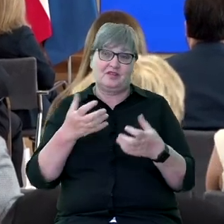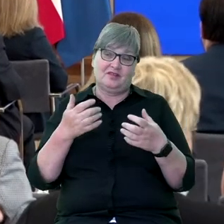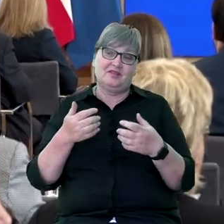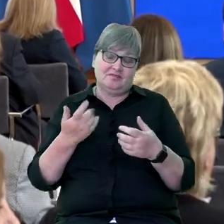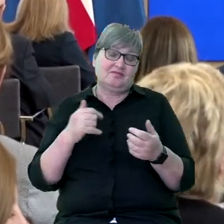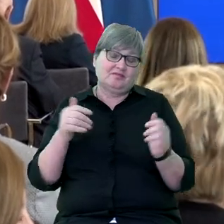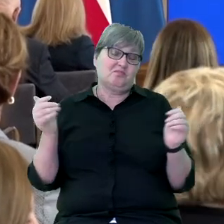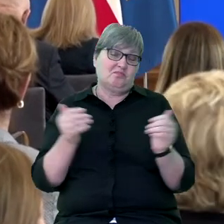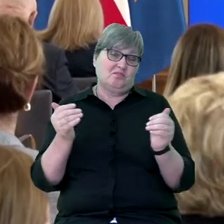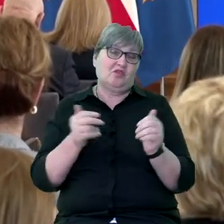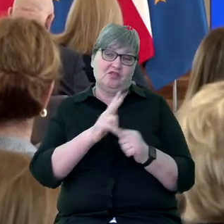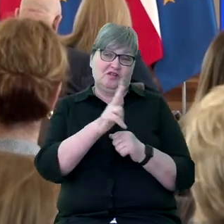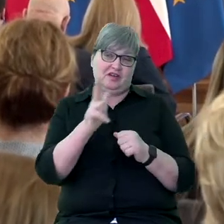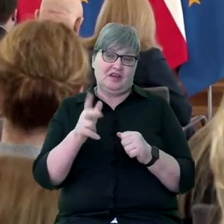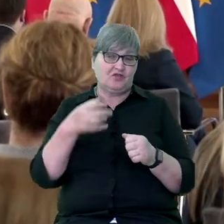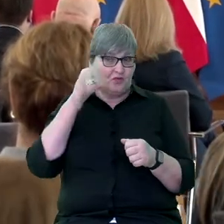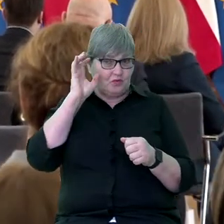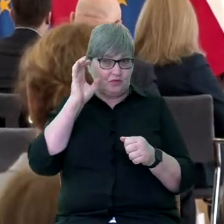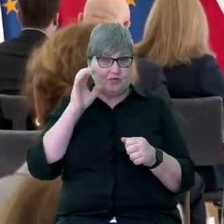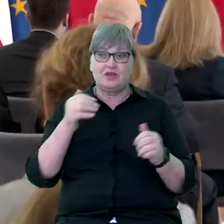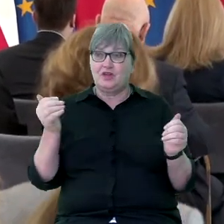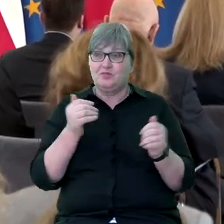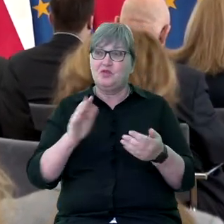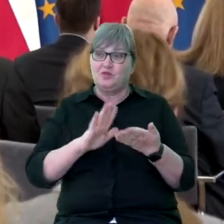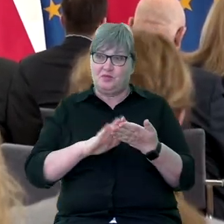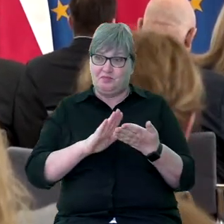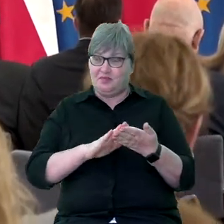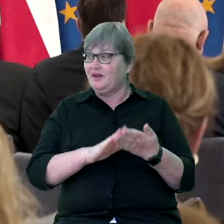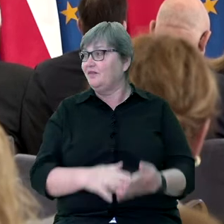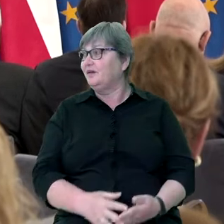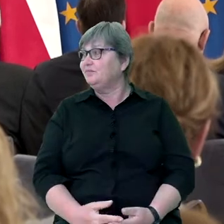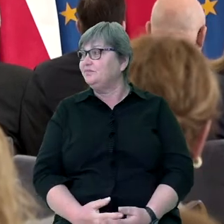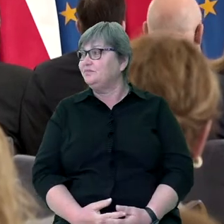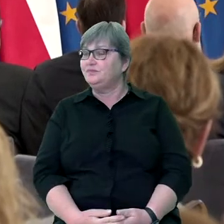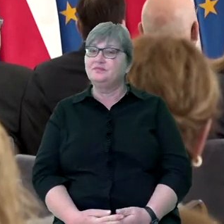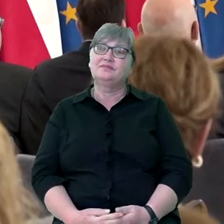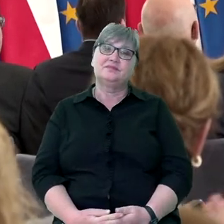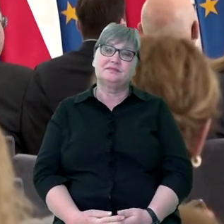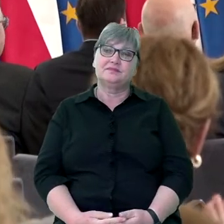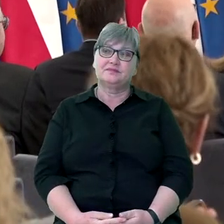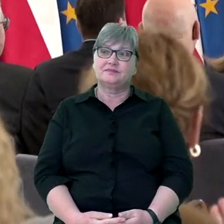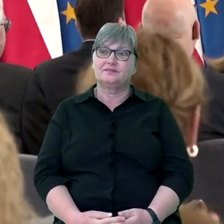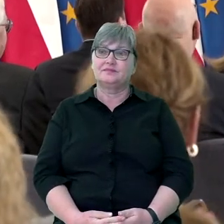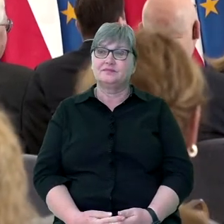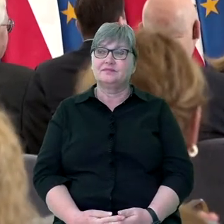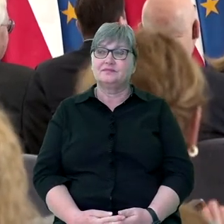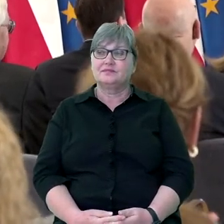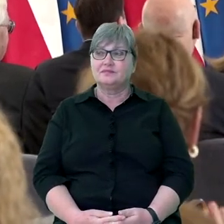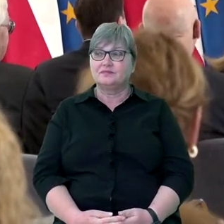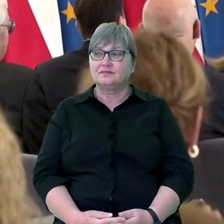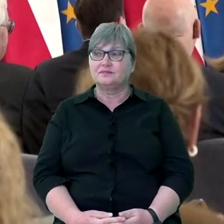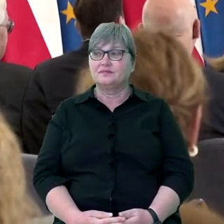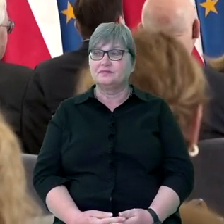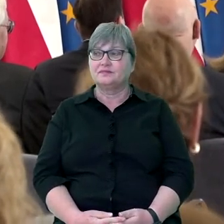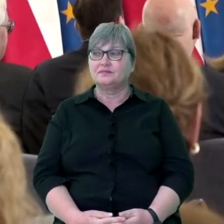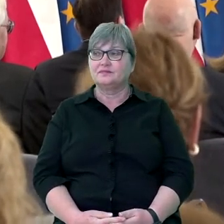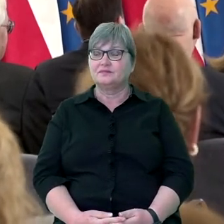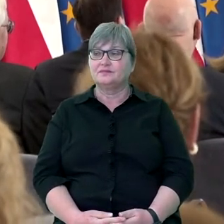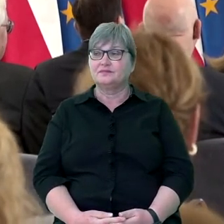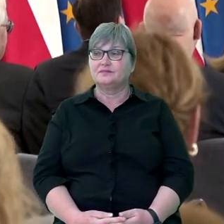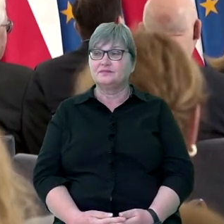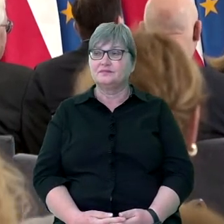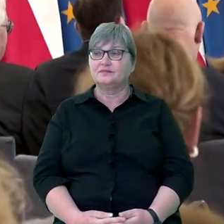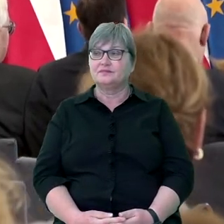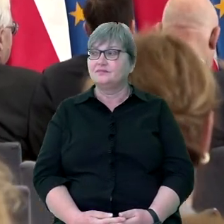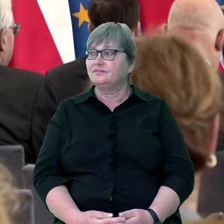Możemy nawet połączyć się z naszymi widzami brawami. Co Państwo na to? Bardzo dziękując za tę część spotkania. O.